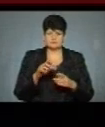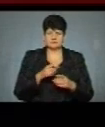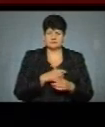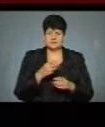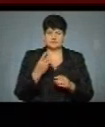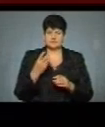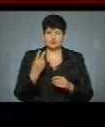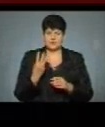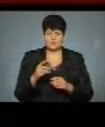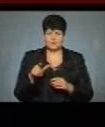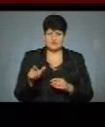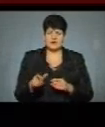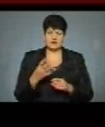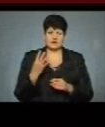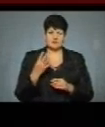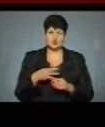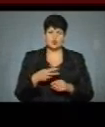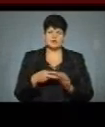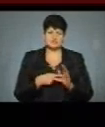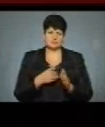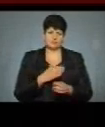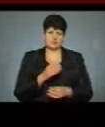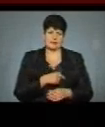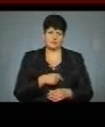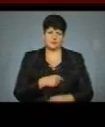депутатів 47, повідомила голова комісії Наталія Наконечна.